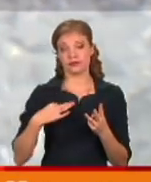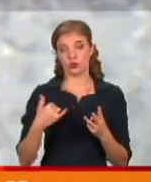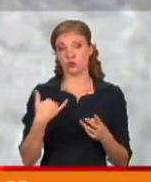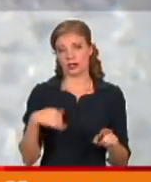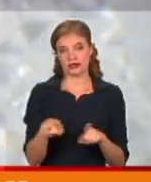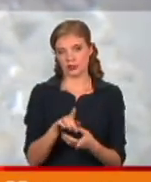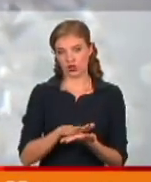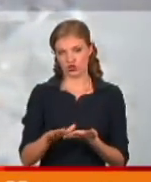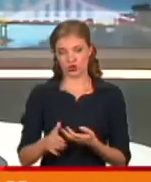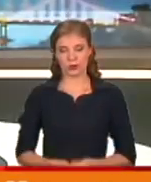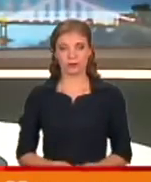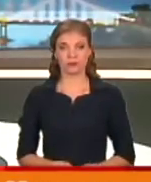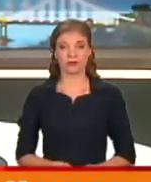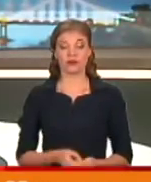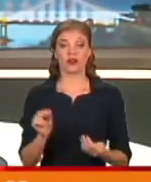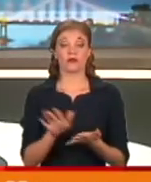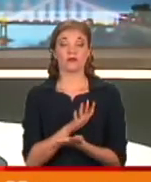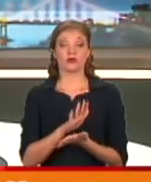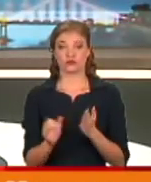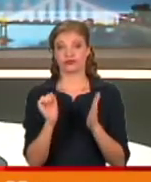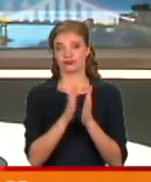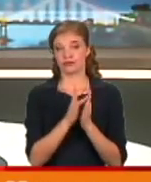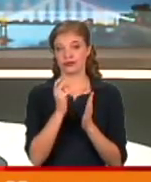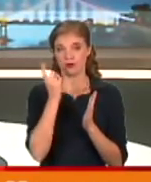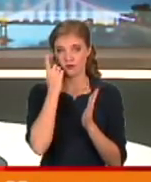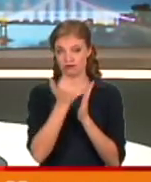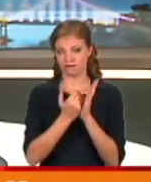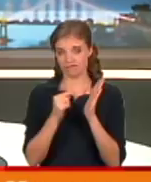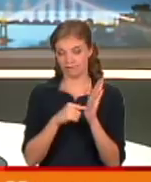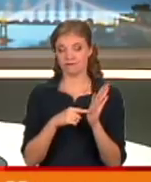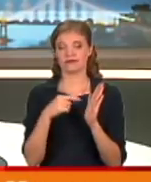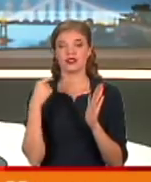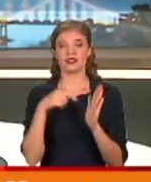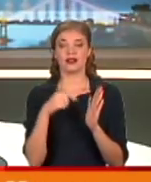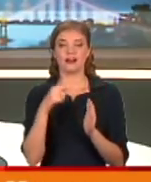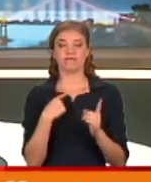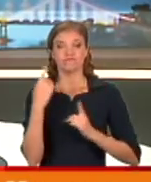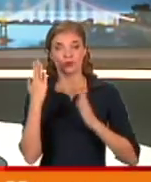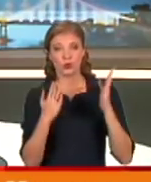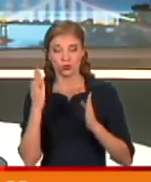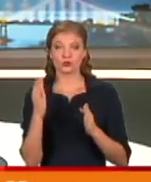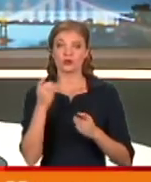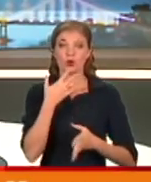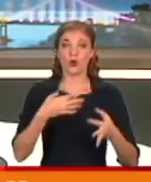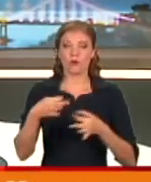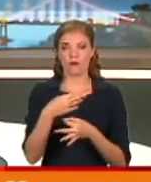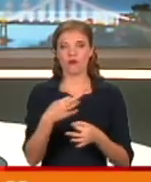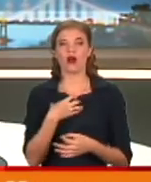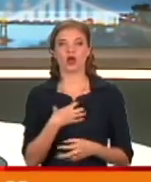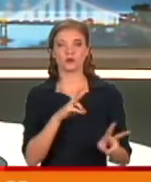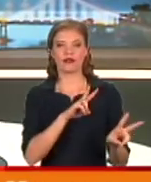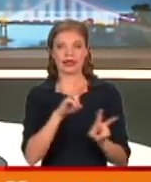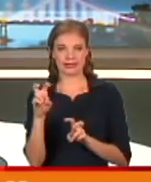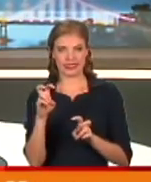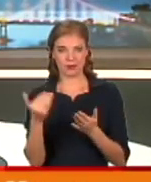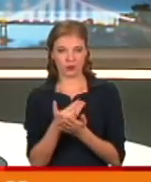нас і так чисто. Безкоштовно завантажуйте мобільний додаток, телепортал, голосуйте та обговорюйте актуальні теми у